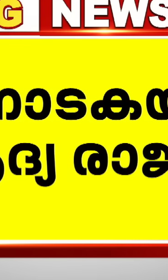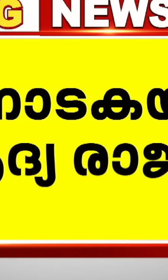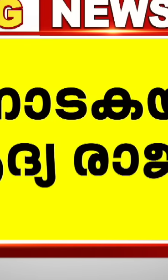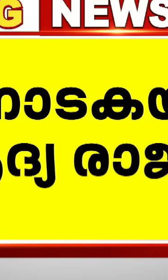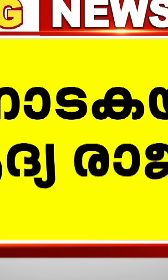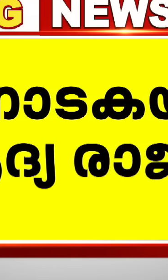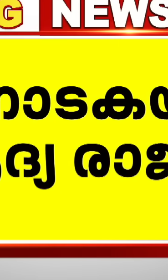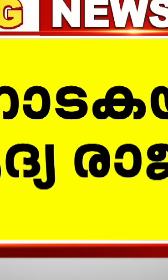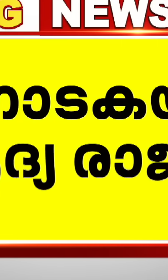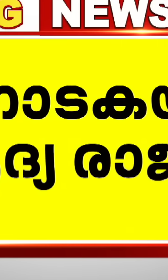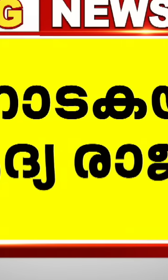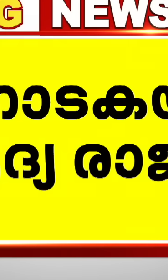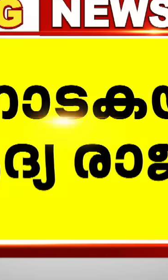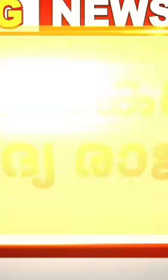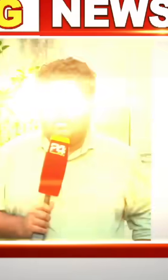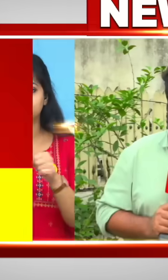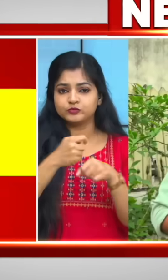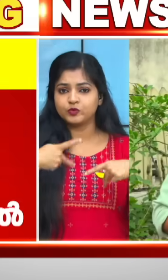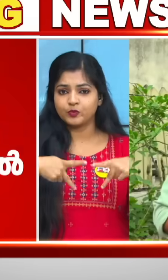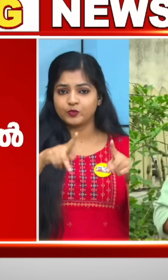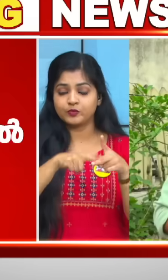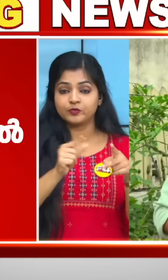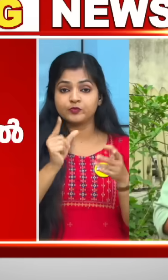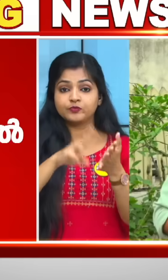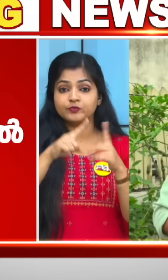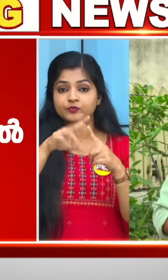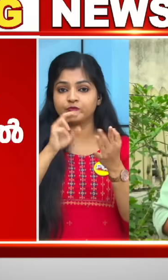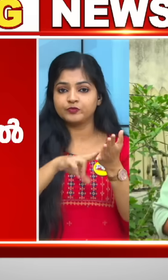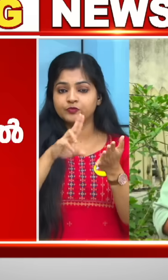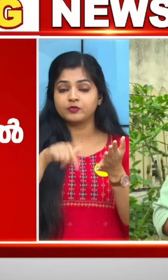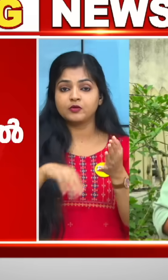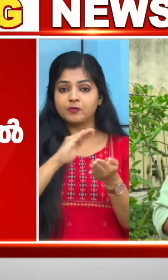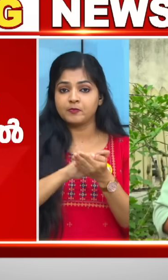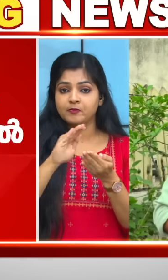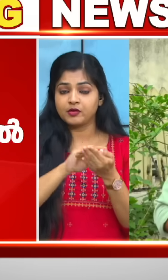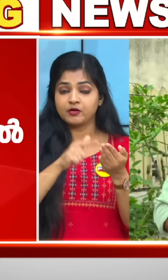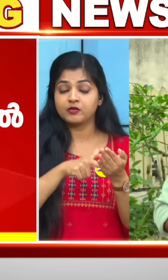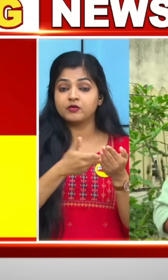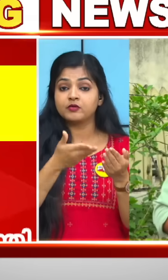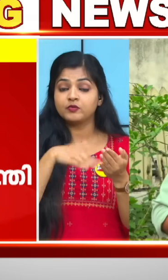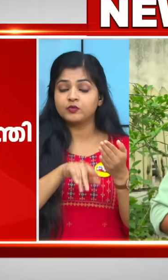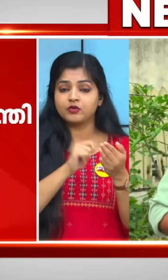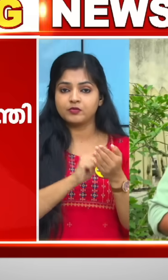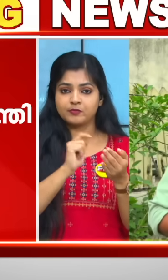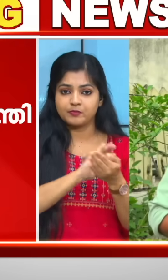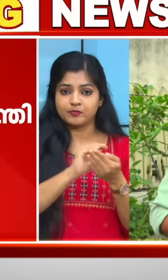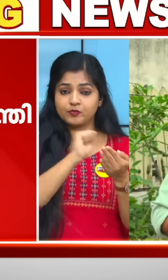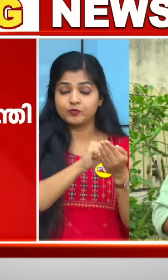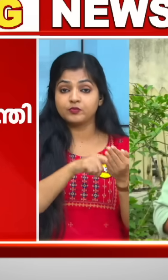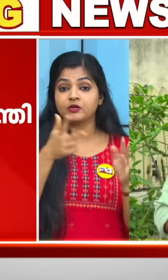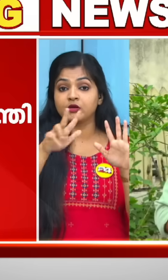ബംഗ്ലൂരുവിലെ എം ജി റോഡിൽ എം ജി റോഡിലെ യൂണിയൻ ബാങ്കിൽ നിന്ന് യൂണിയൻ ബാങ്കിലെ അക്കൗണ്ടിൽ നിന്ന് 85